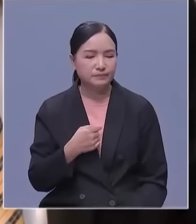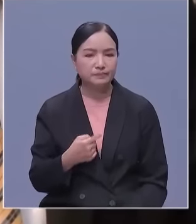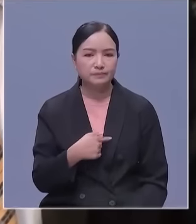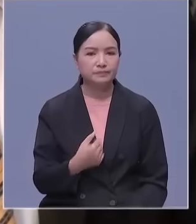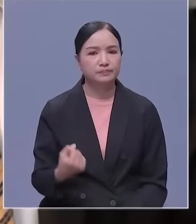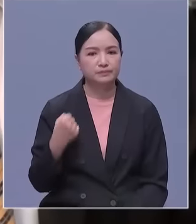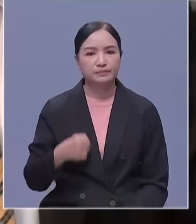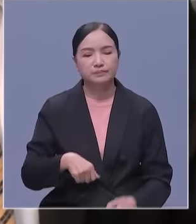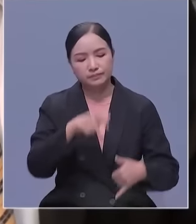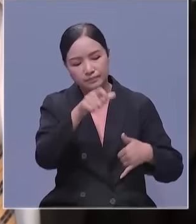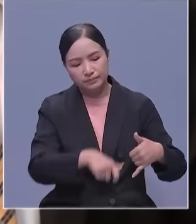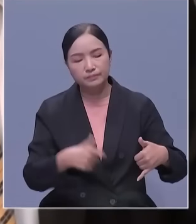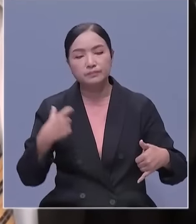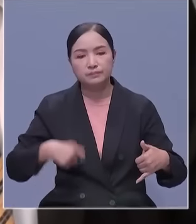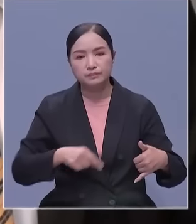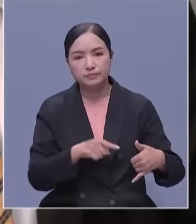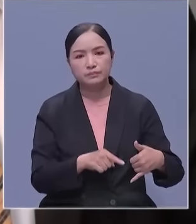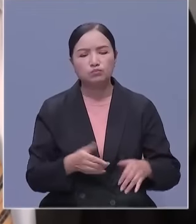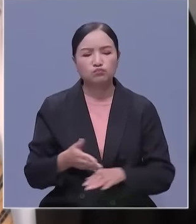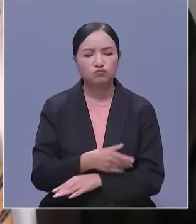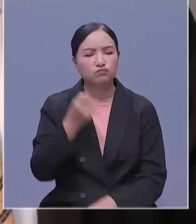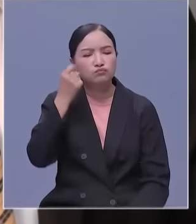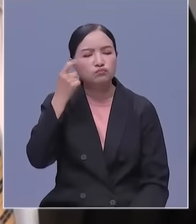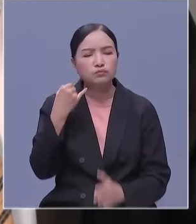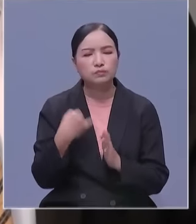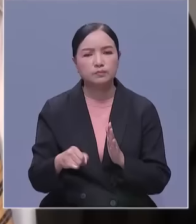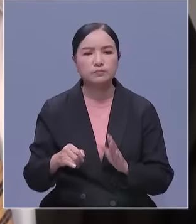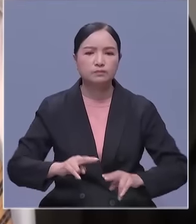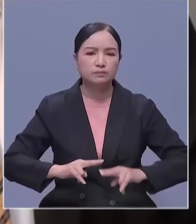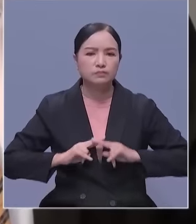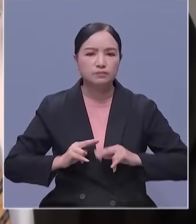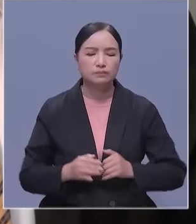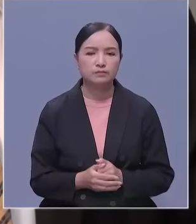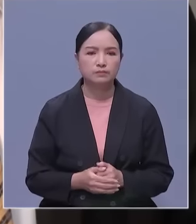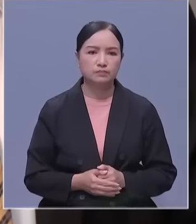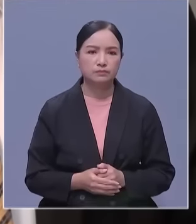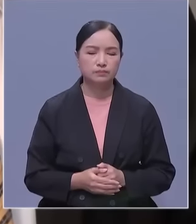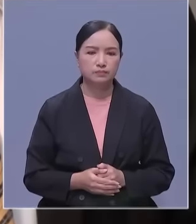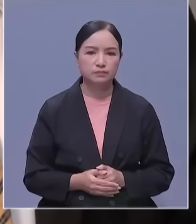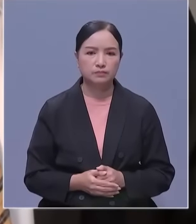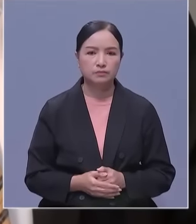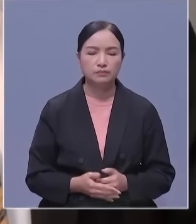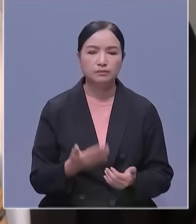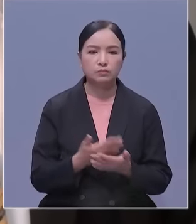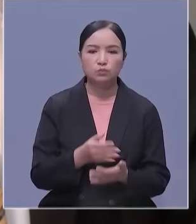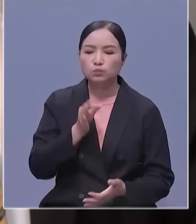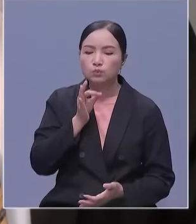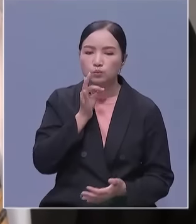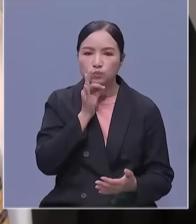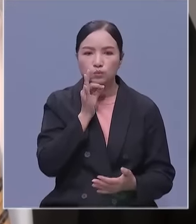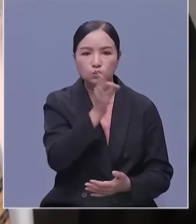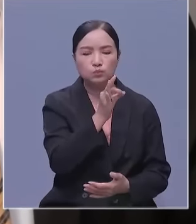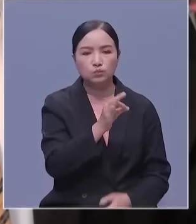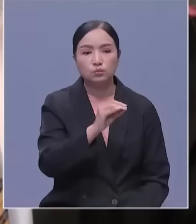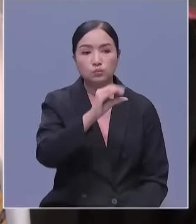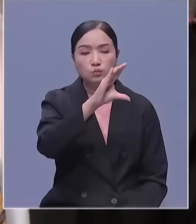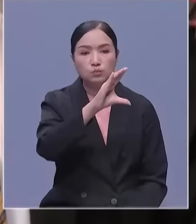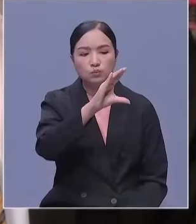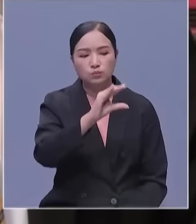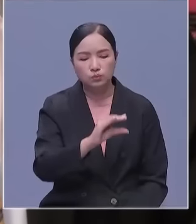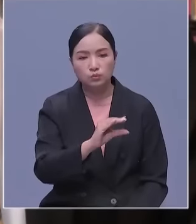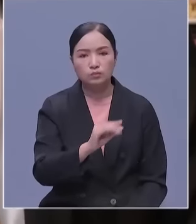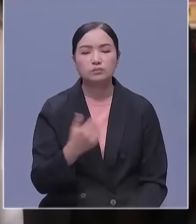ชาที่ผ่านมาเนี่ยคุณแม่เข้าใจผิดเองและยังมีความเห็นว่าควรจะลดจำนวนเงินที่ฟ้องจำเลยทั้ง4จากเดิมที่คุ